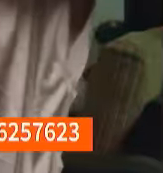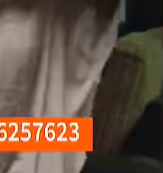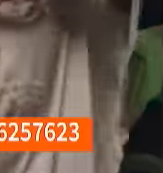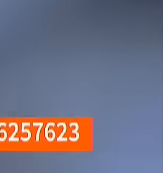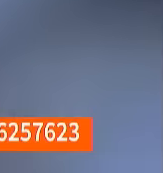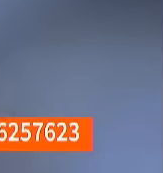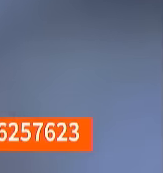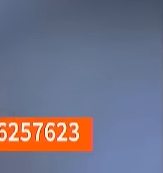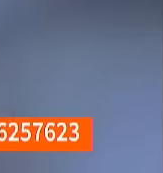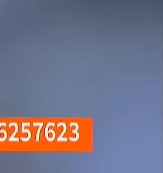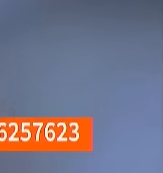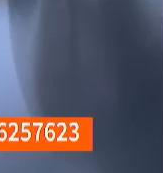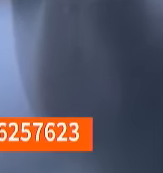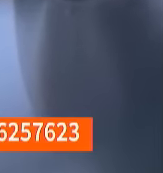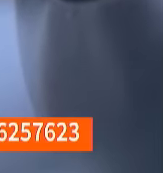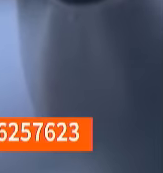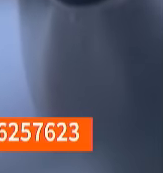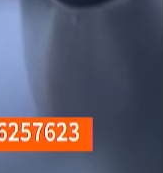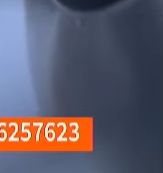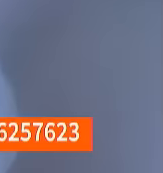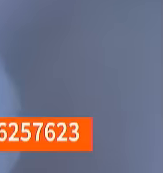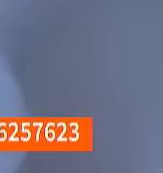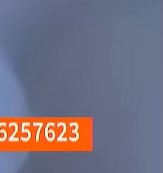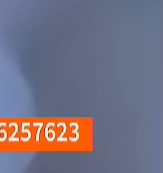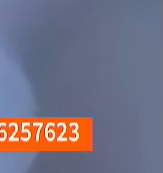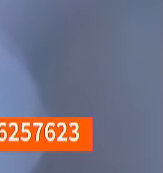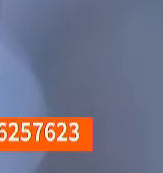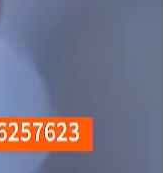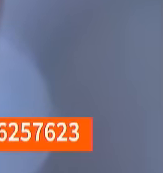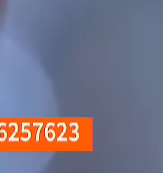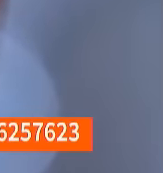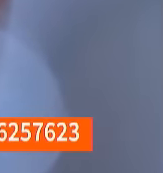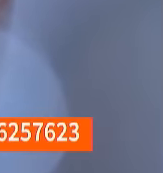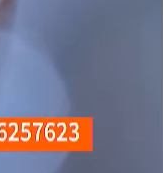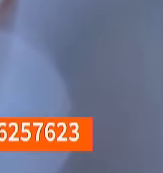Memang betul lah. FCKV ini bagi kita tenaga.